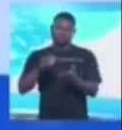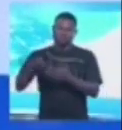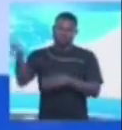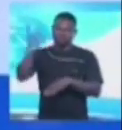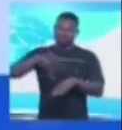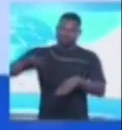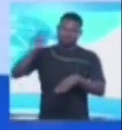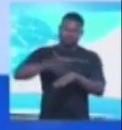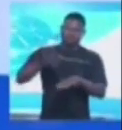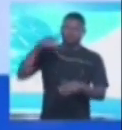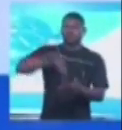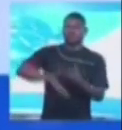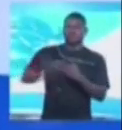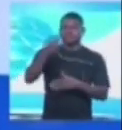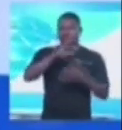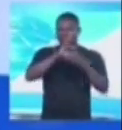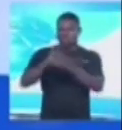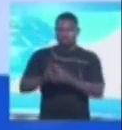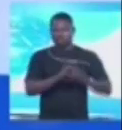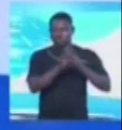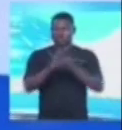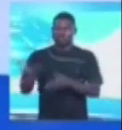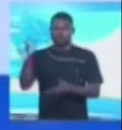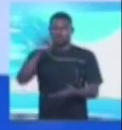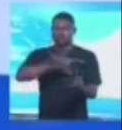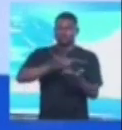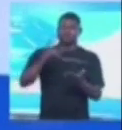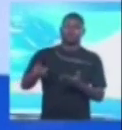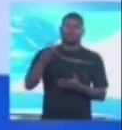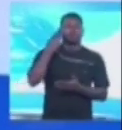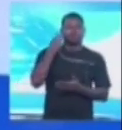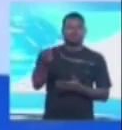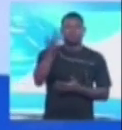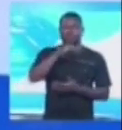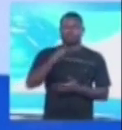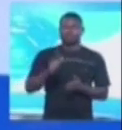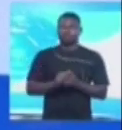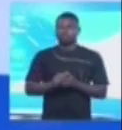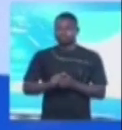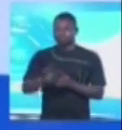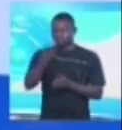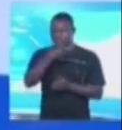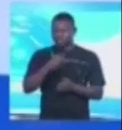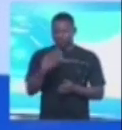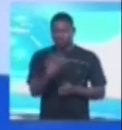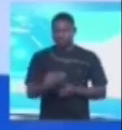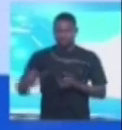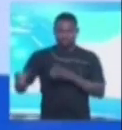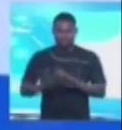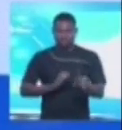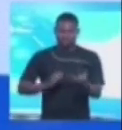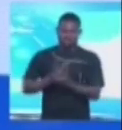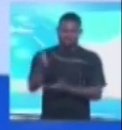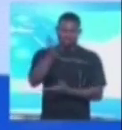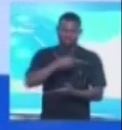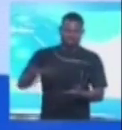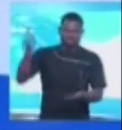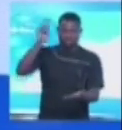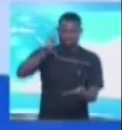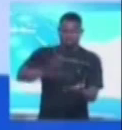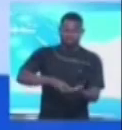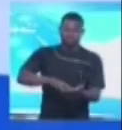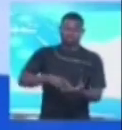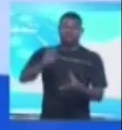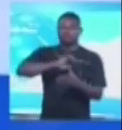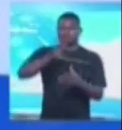d'une coopération décentralisée voici une résolution matérialisée par une signature de convention entre